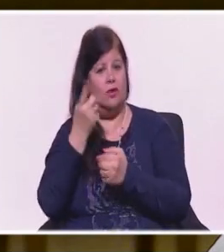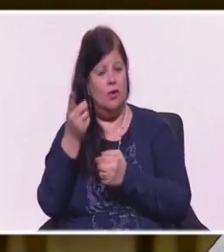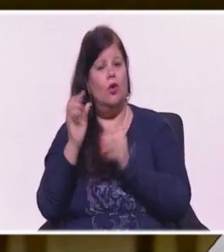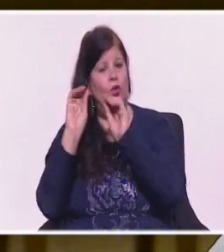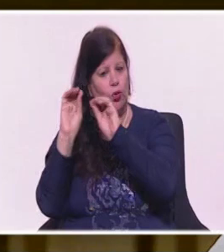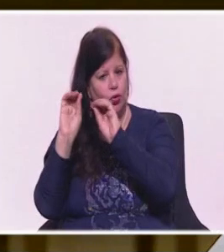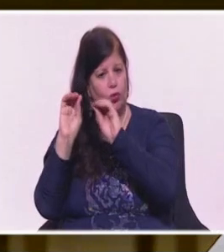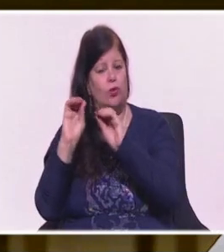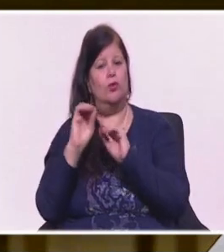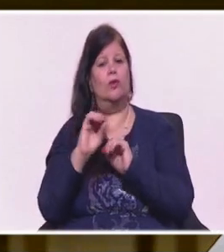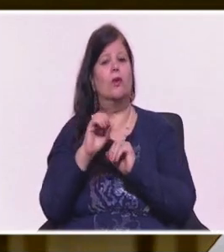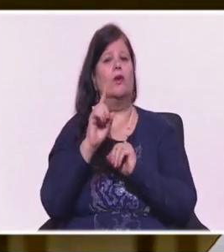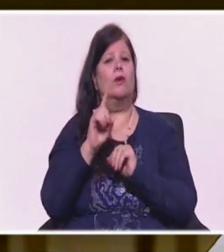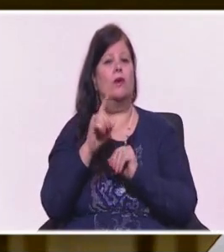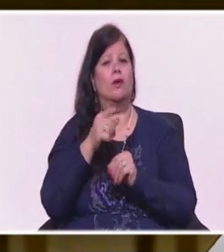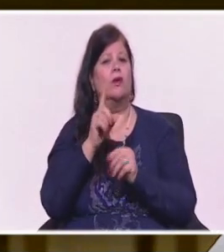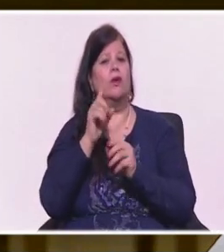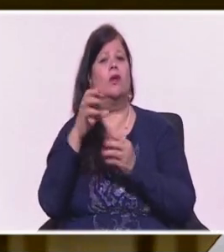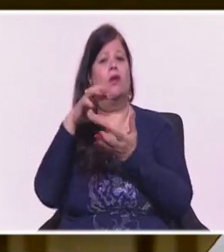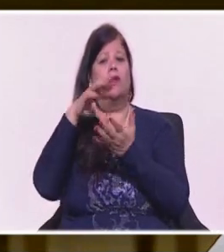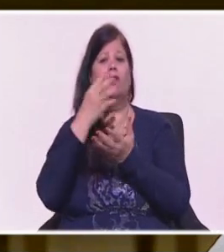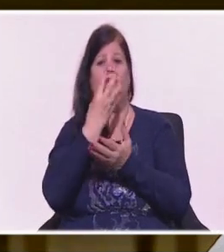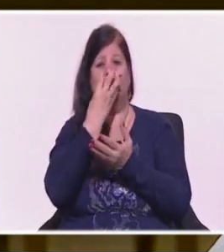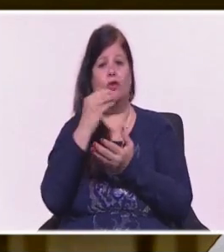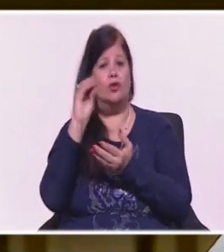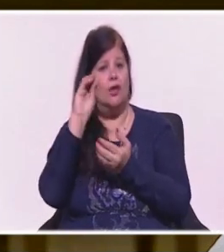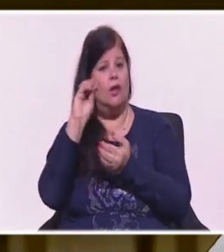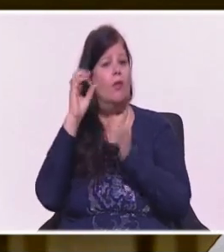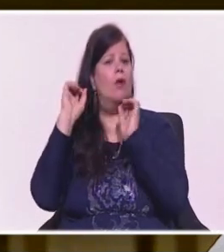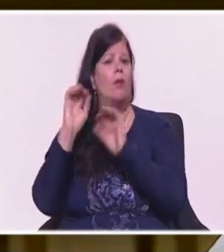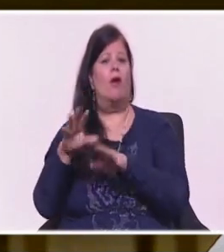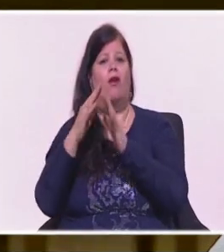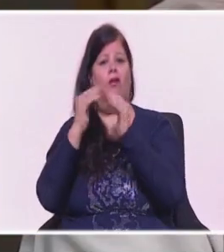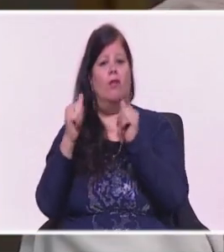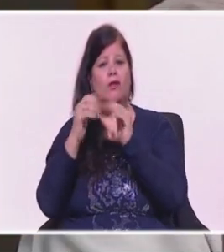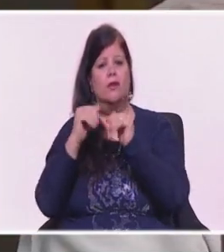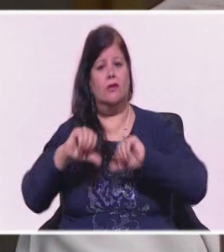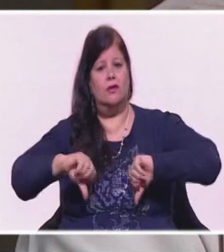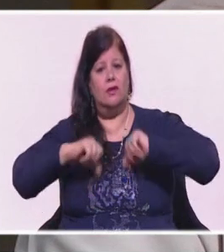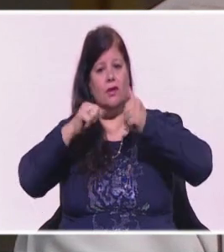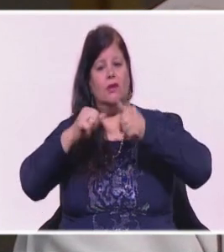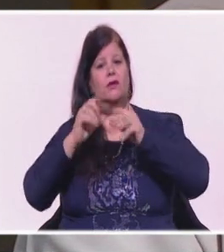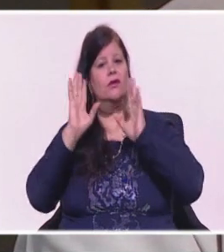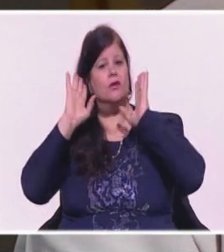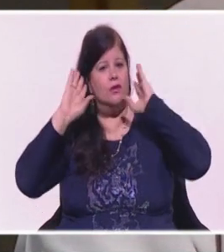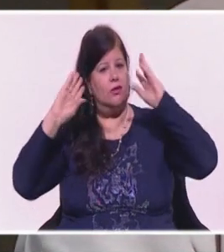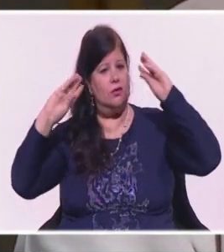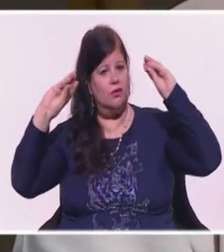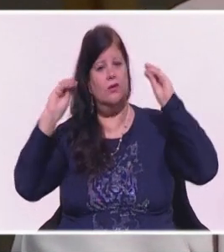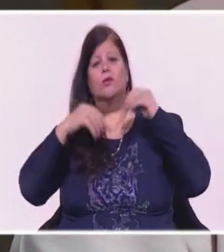دي، يا جماعة هشام رامي أمه في مصر بقى 15 سنة، عايش ورامي أمه الغلبانة هنا